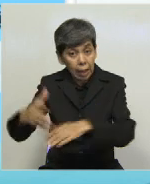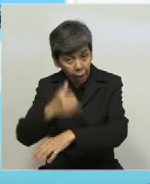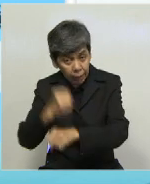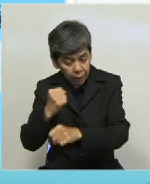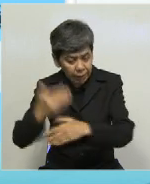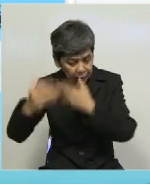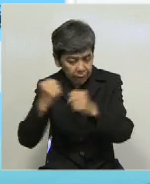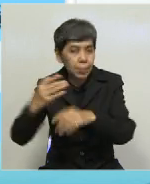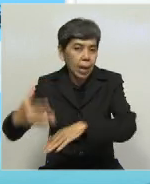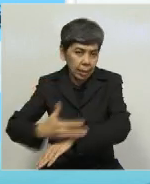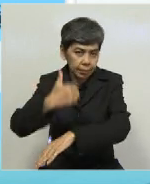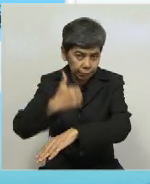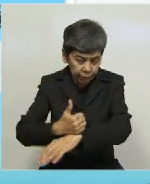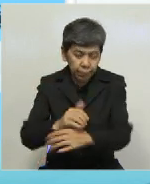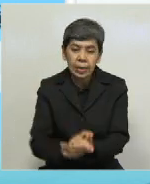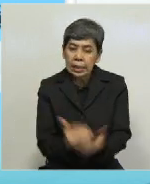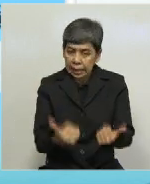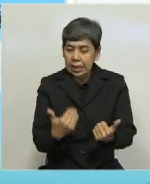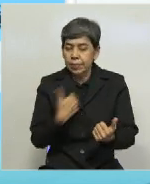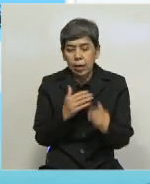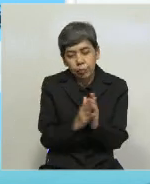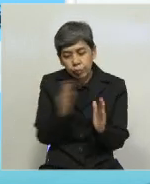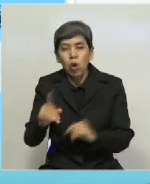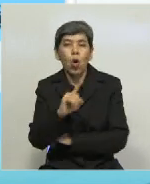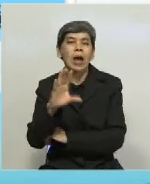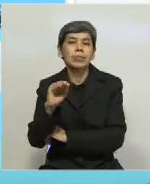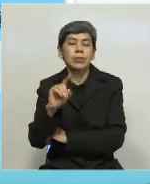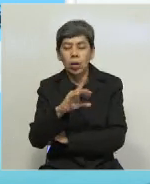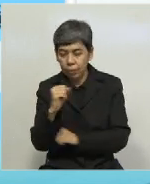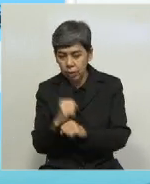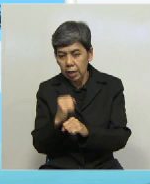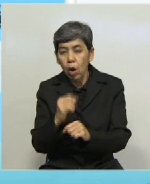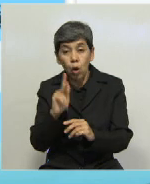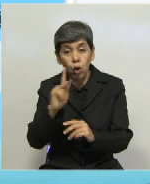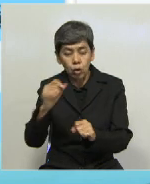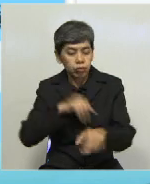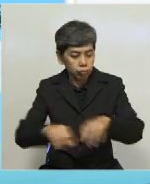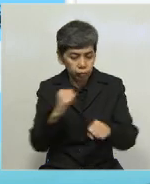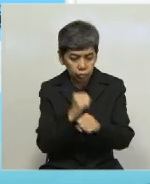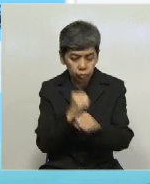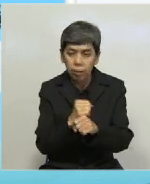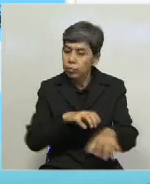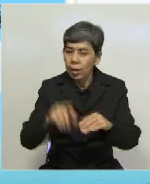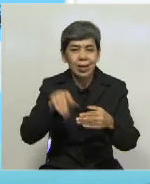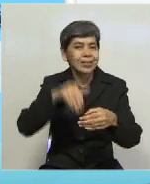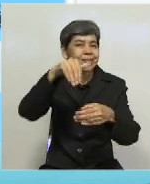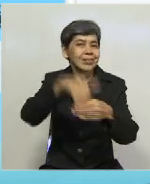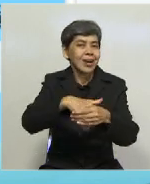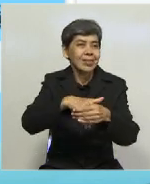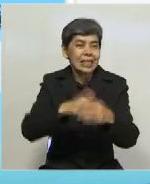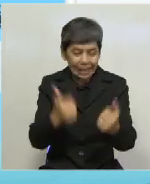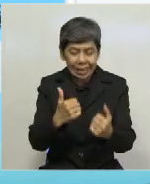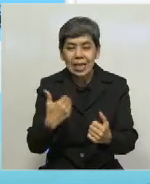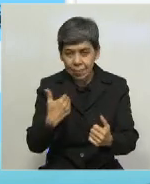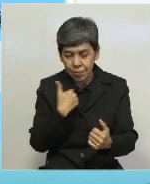ทำกิจกรรมทางการเมืองจากนั้นนับไปอีก150วันกกต.ดำเนินการจัดการเลือกตั้งซึ่งจ